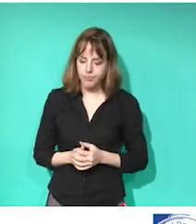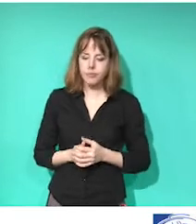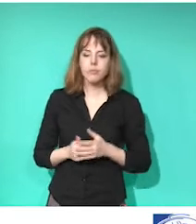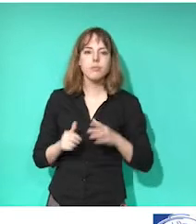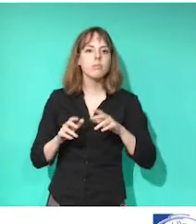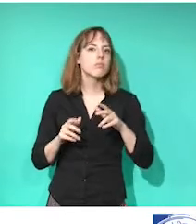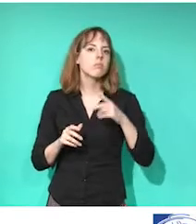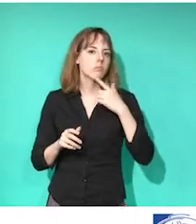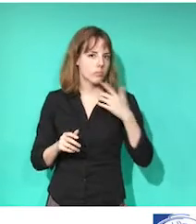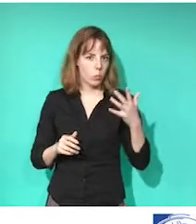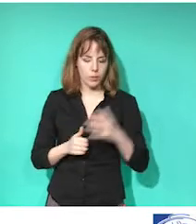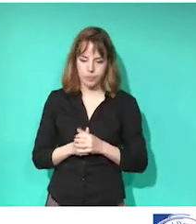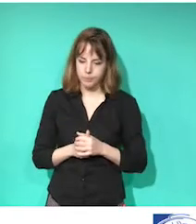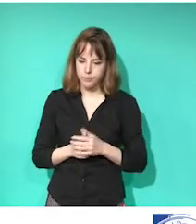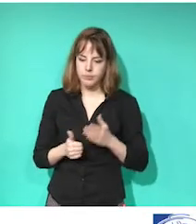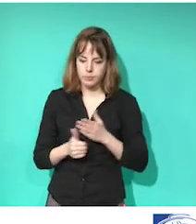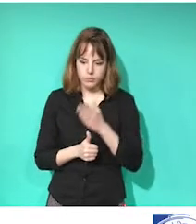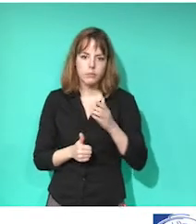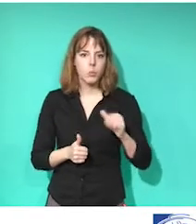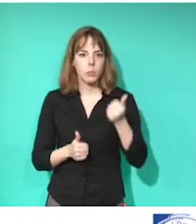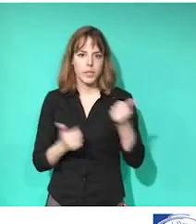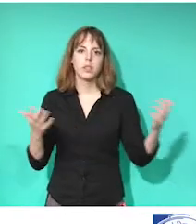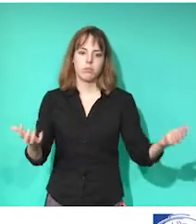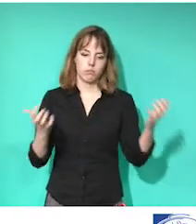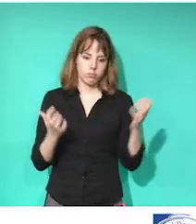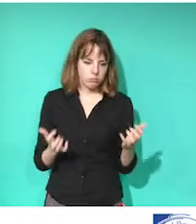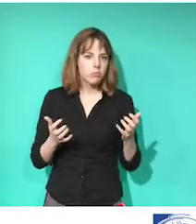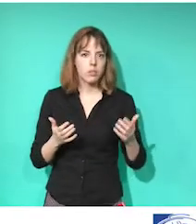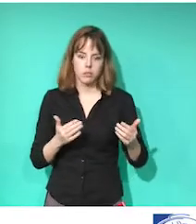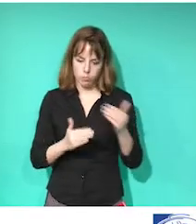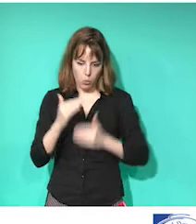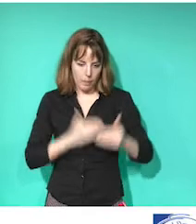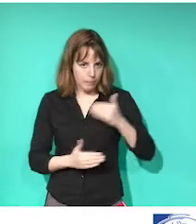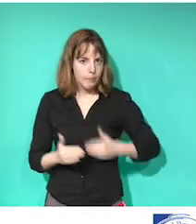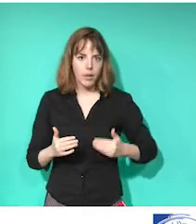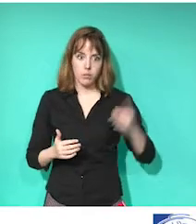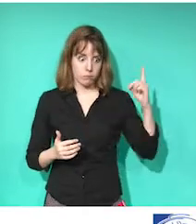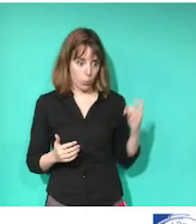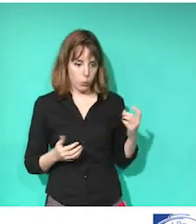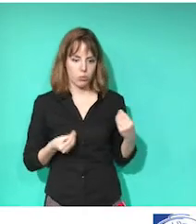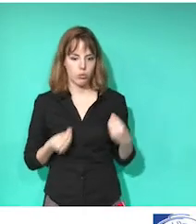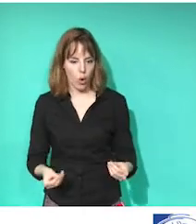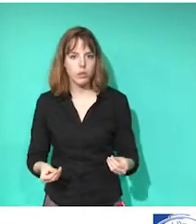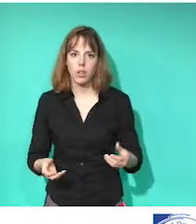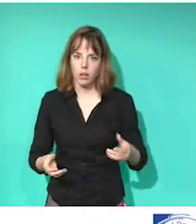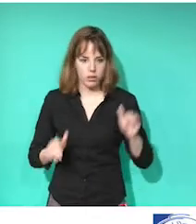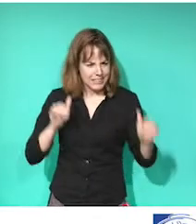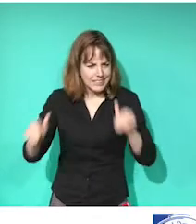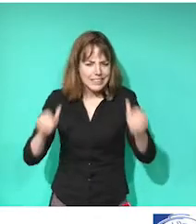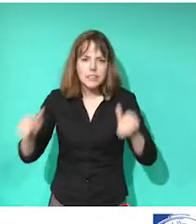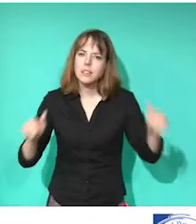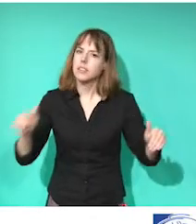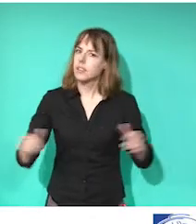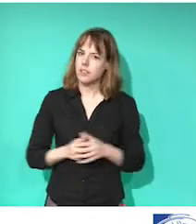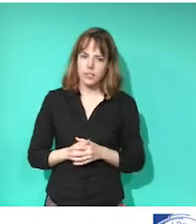effectivement la mise en commun des acteurs. Alors, ce plan, il a agi comme une sorte de conducteur de courant de la mobilisation. On